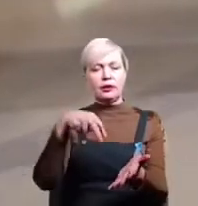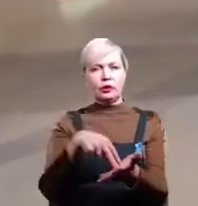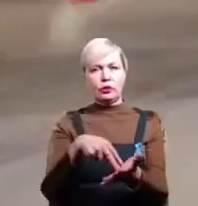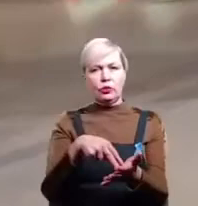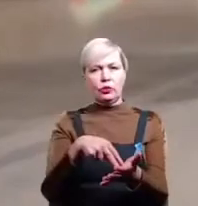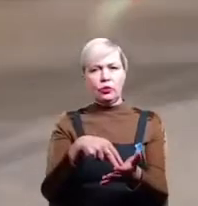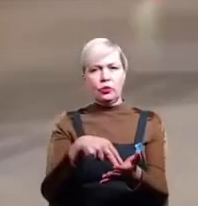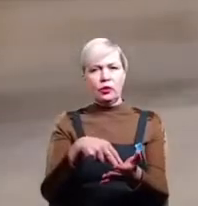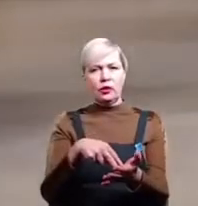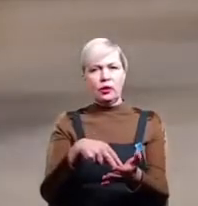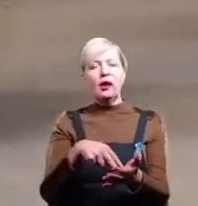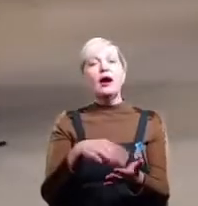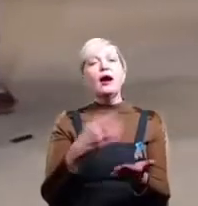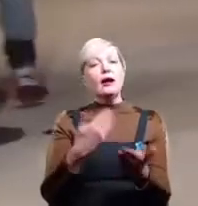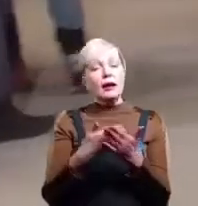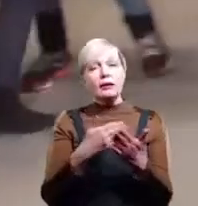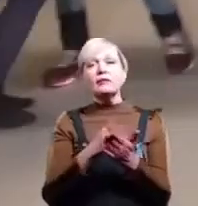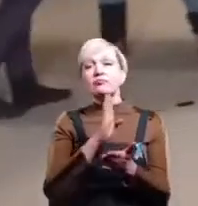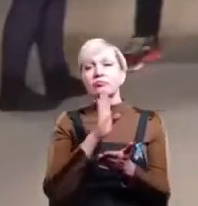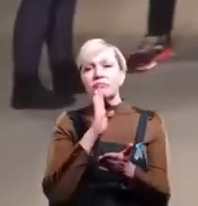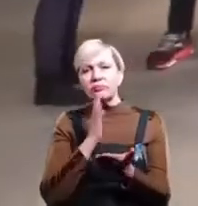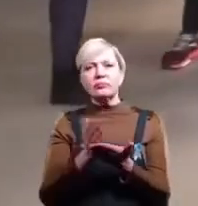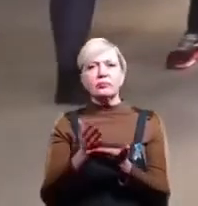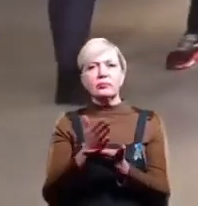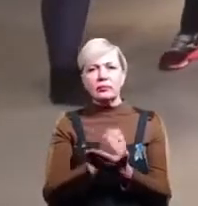времени собраться с духом, перехреститься